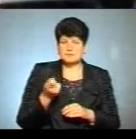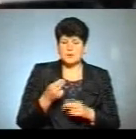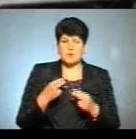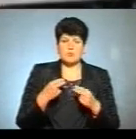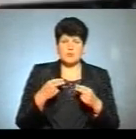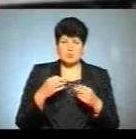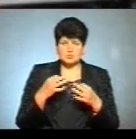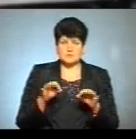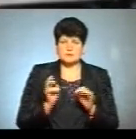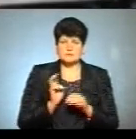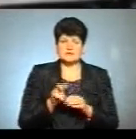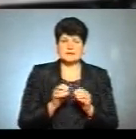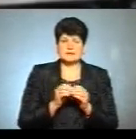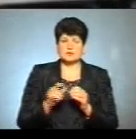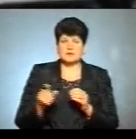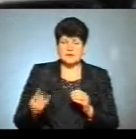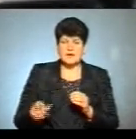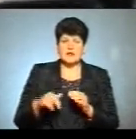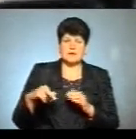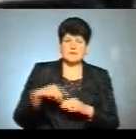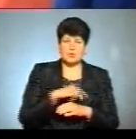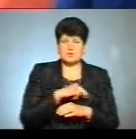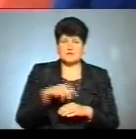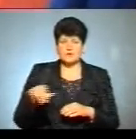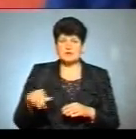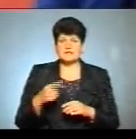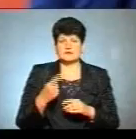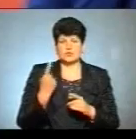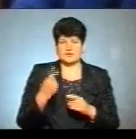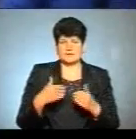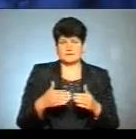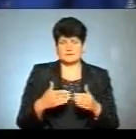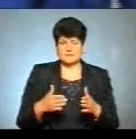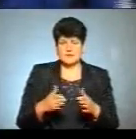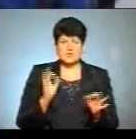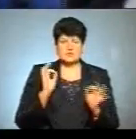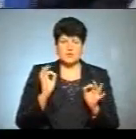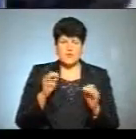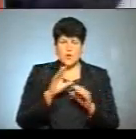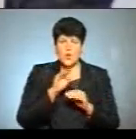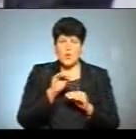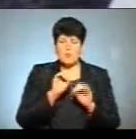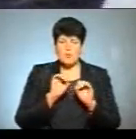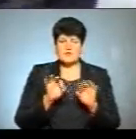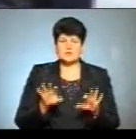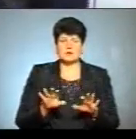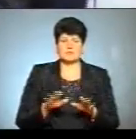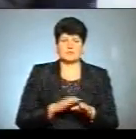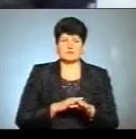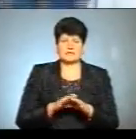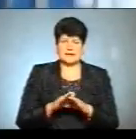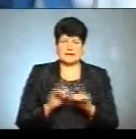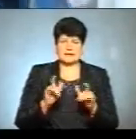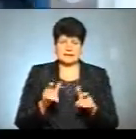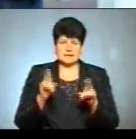по 10 осіб. Проте заходили та виходили вони через одні ворота. Звукового оповіщення про дотримання карантинних правил